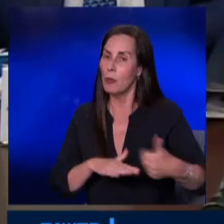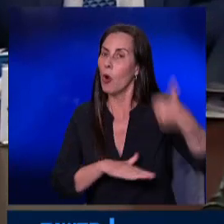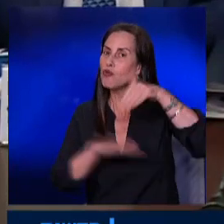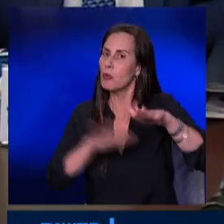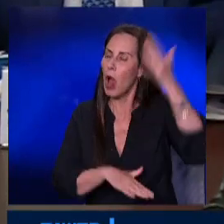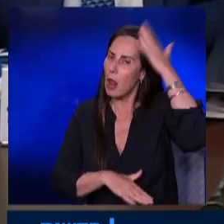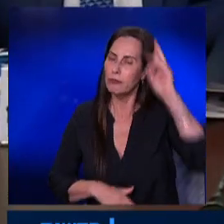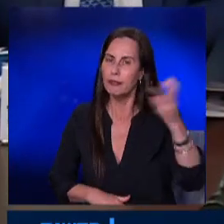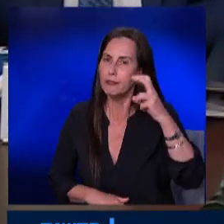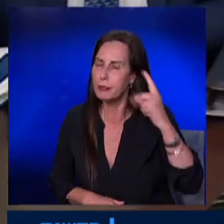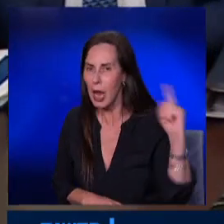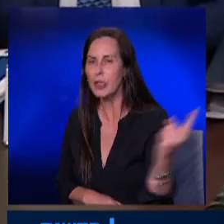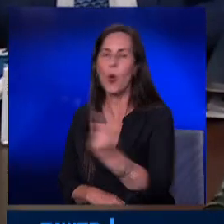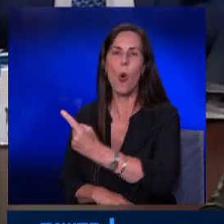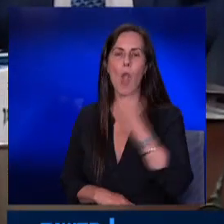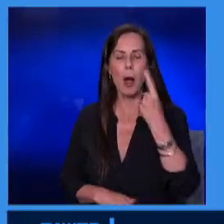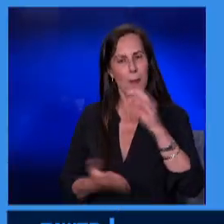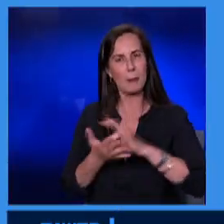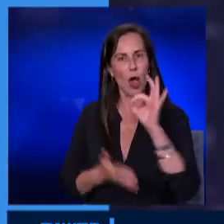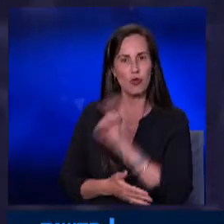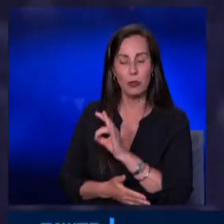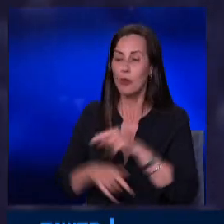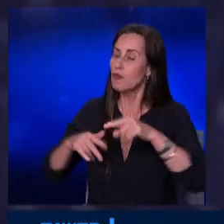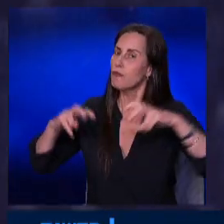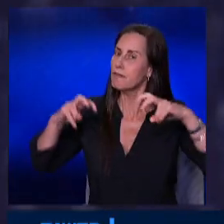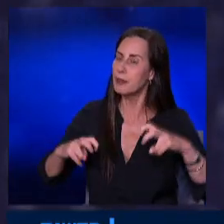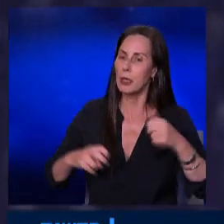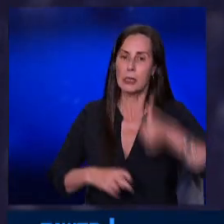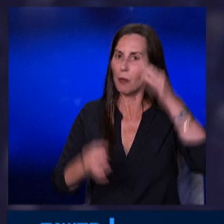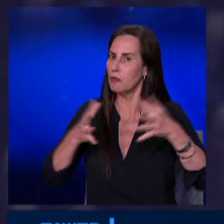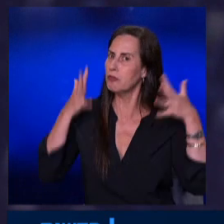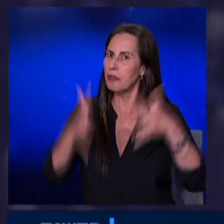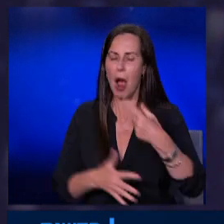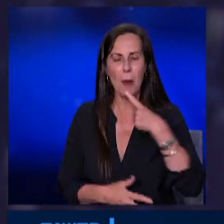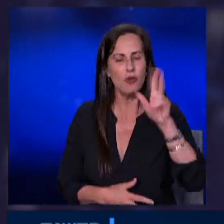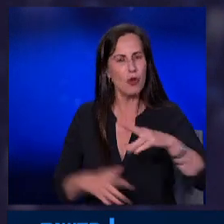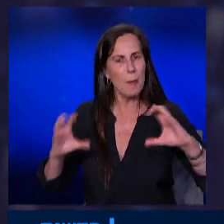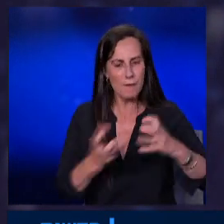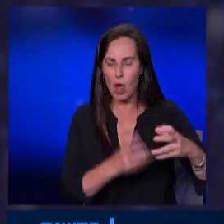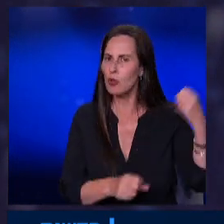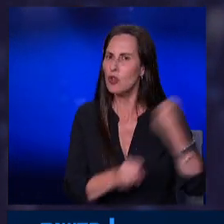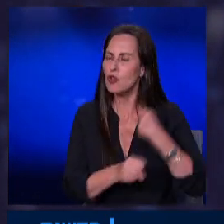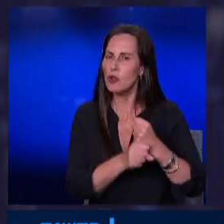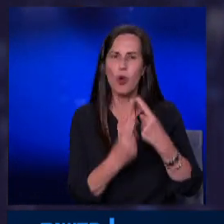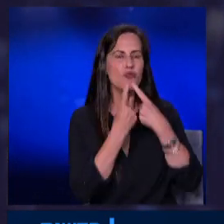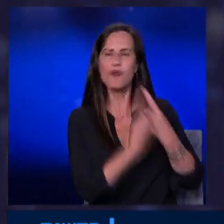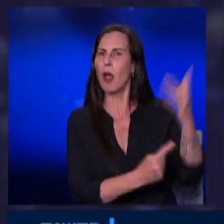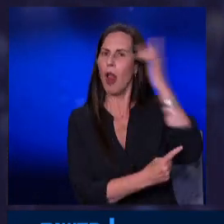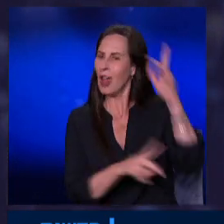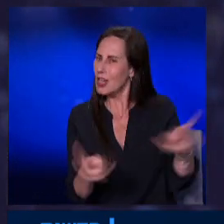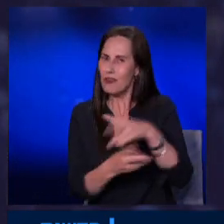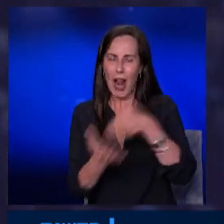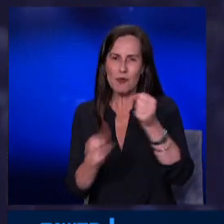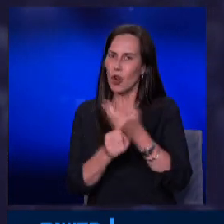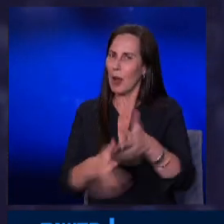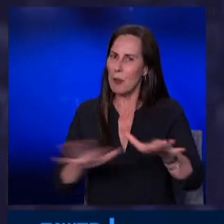את ראשי מפלגות הקואליציה בלשכתו. שם גדעון סער תקף ואמר, יש מפלגות שעושות מה שהן רוצות, אי אפשר להמשיך עם